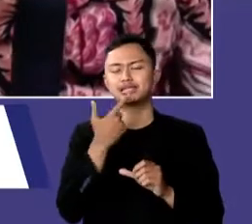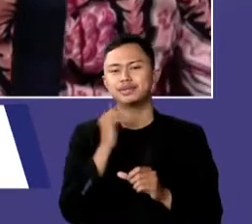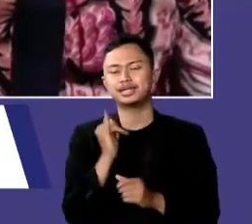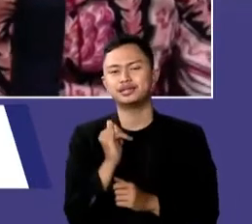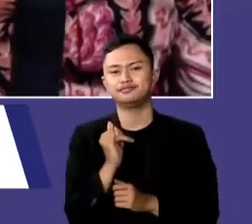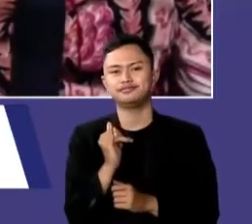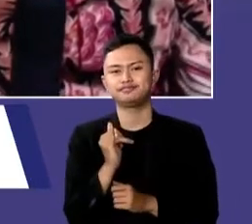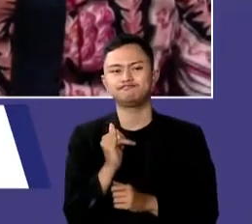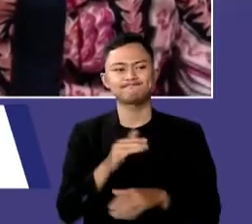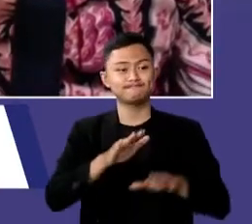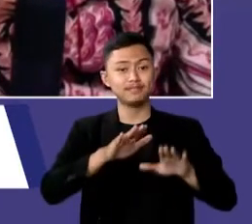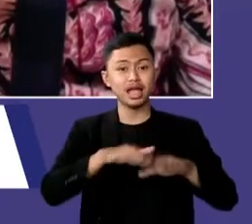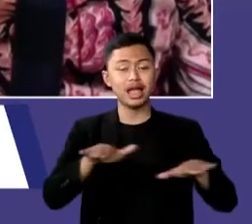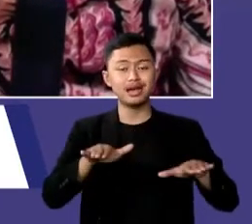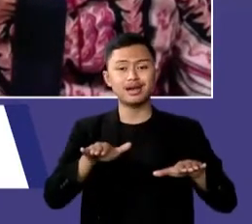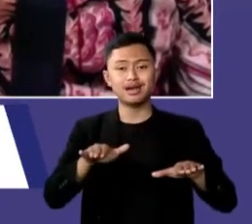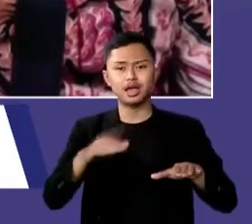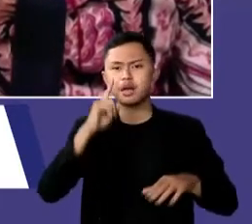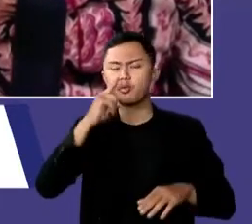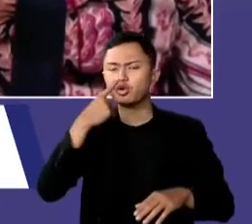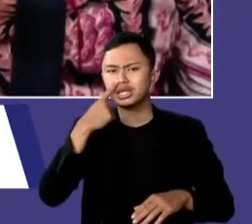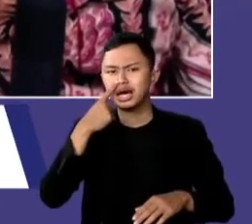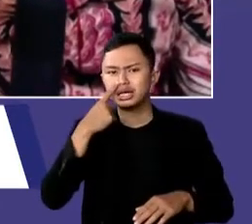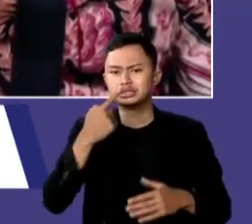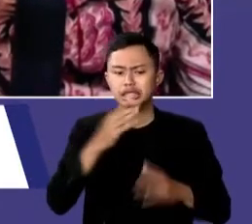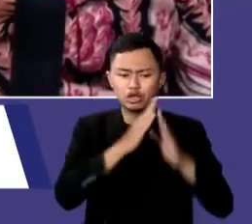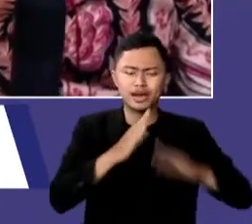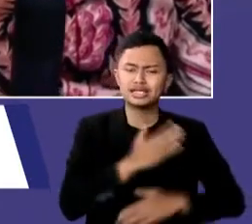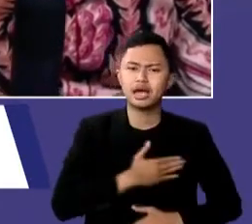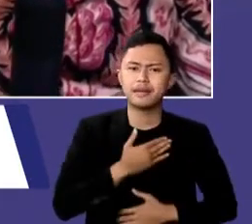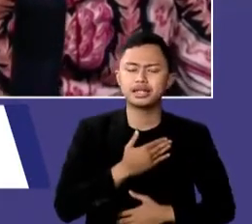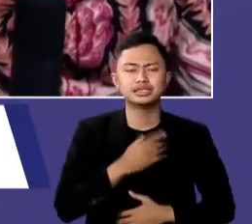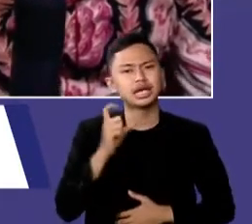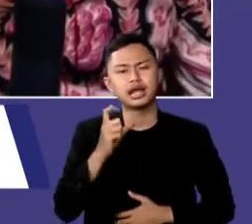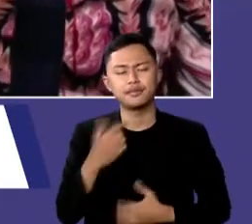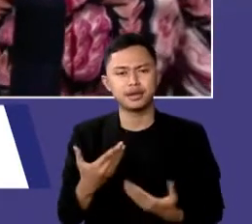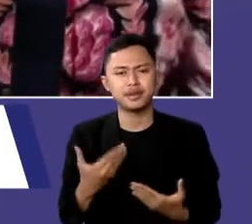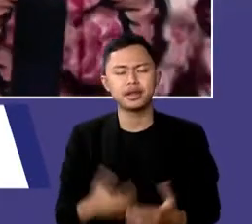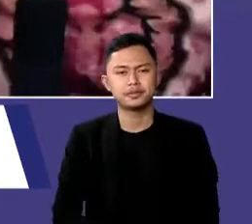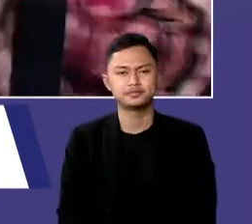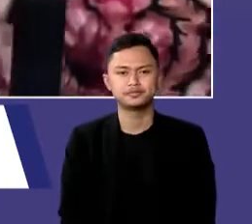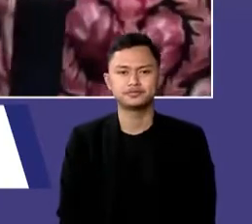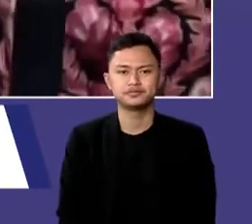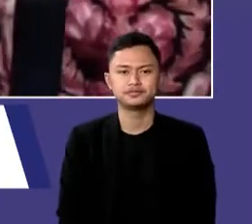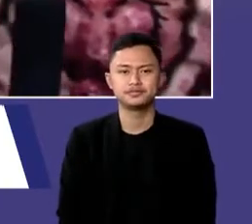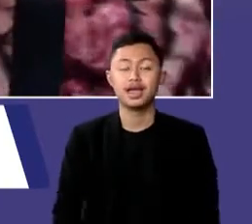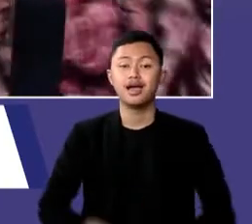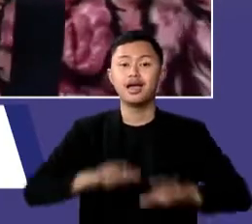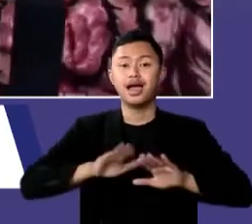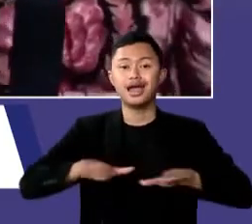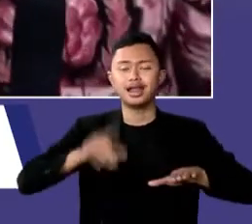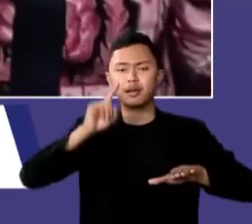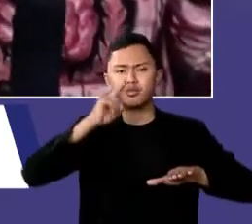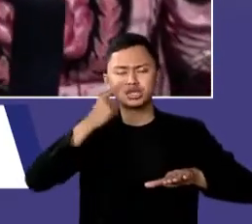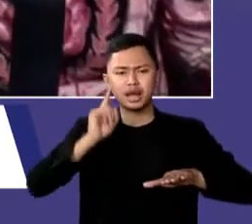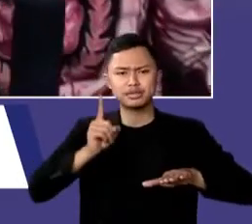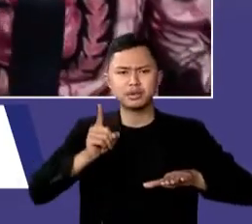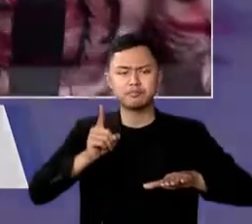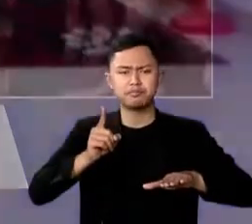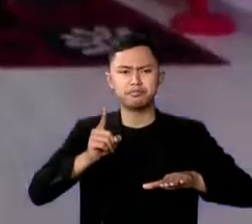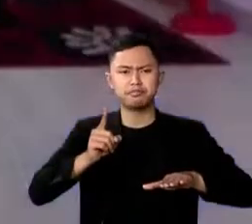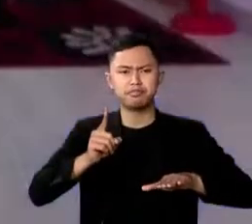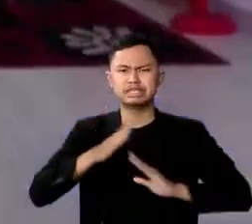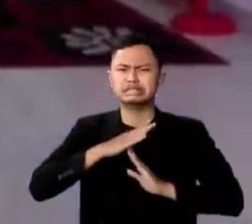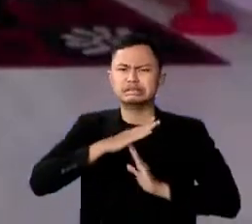menyiasati agar anak-anak tidak bosan atau jadi betah di rumah nih Oh ya anak-anak bosan kalau terus